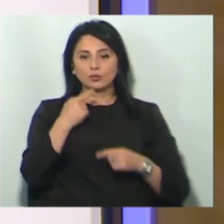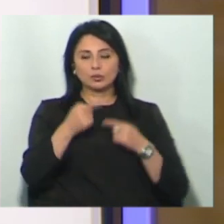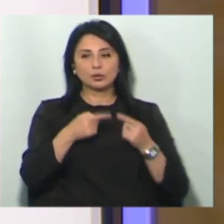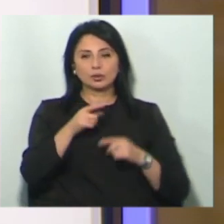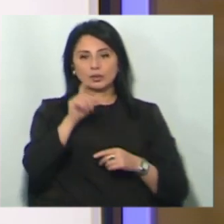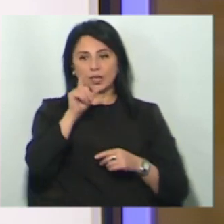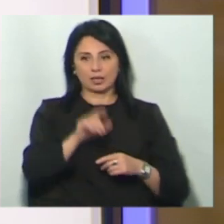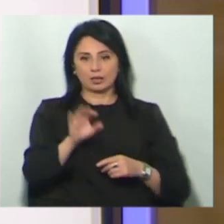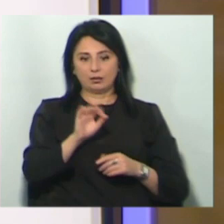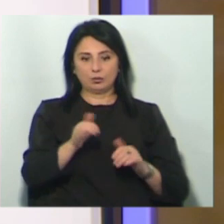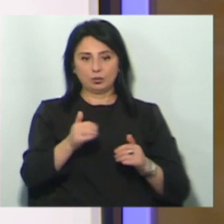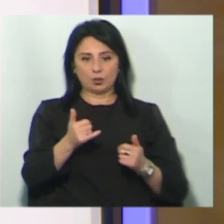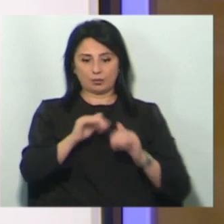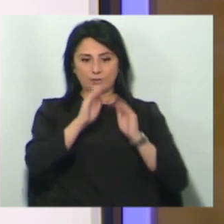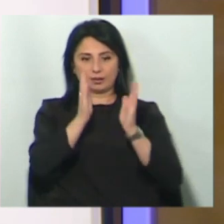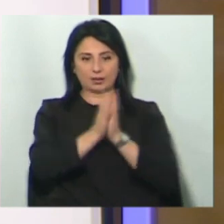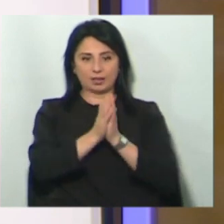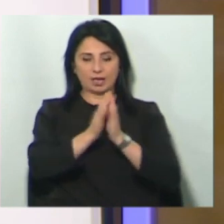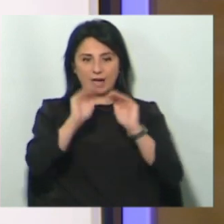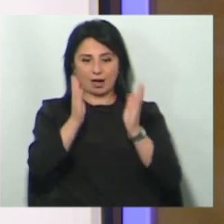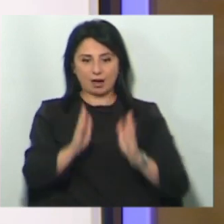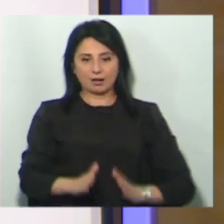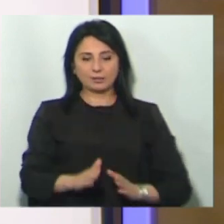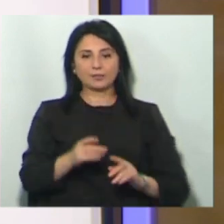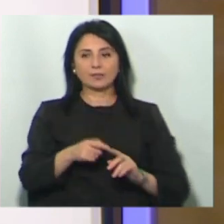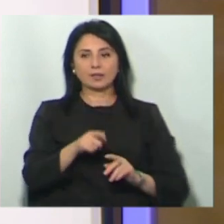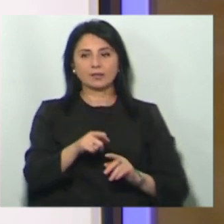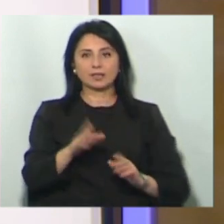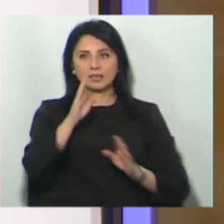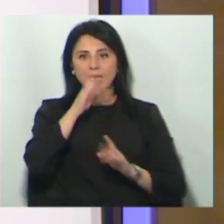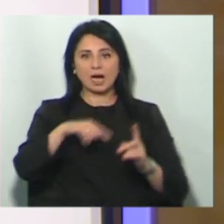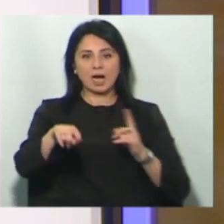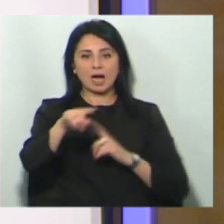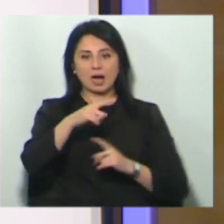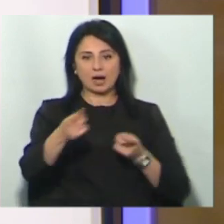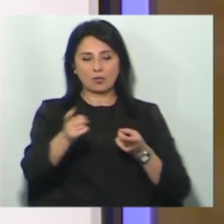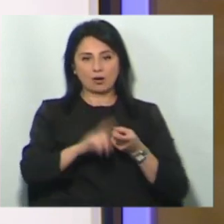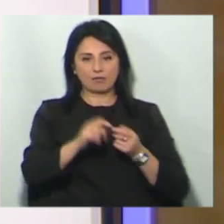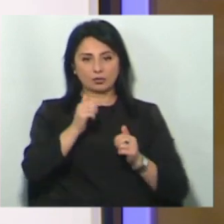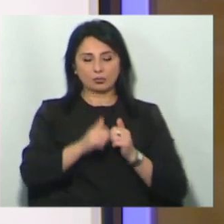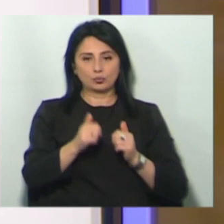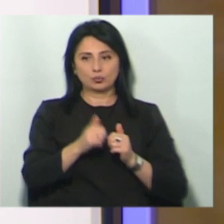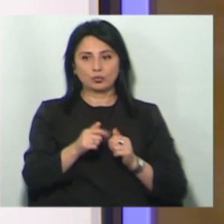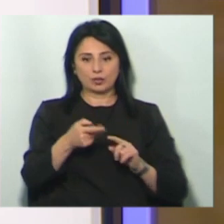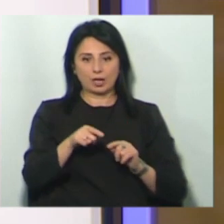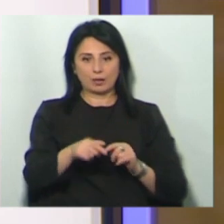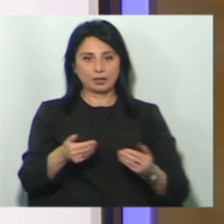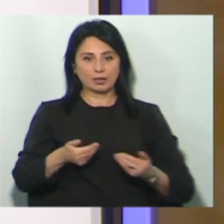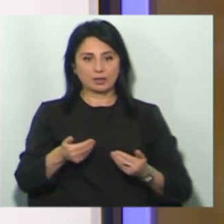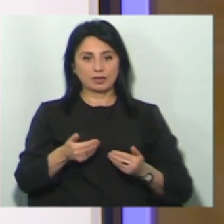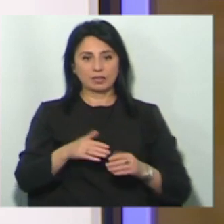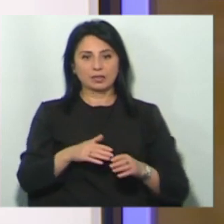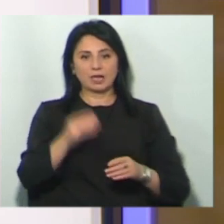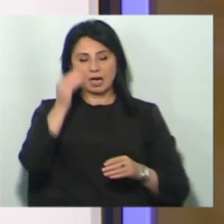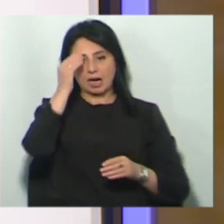საუბრობთ ადამიანზე, როგორც ერთ მთლიან ორგანიზმზე, იგი გარემოსთან მუდმივ კავშირში იმყოფება და ამაში არის სიცოცხლის